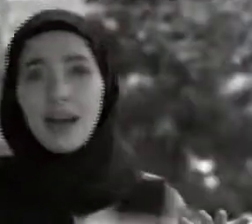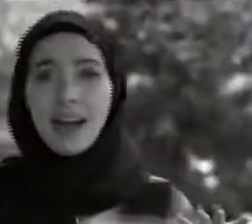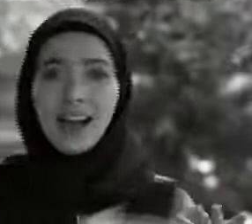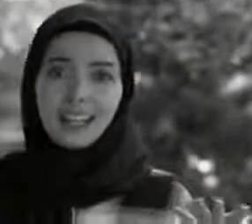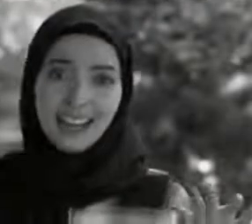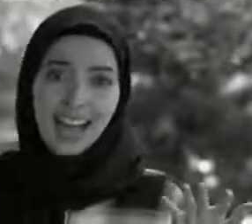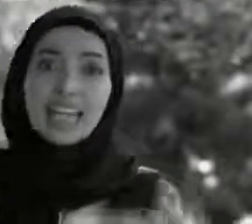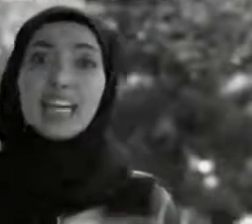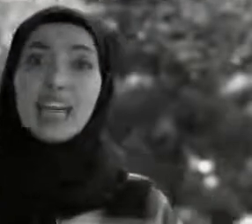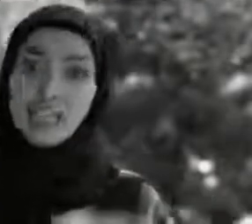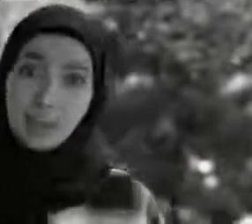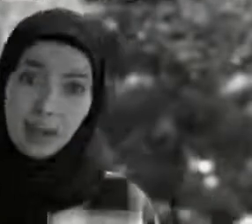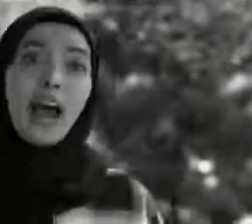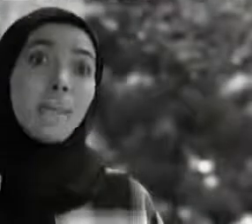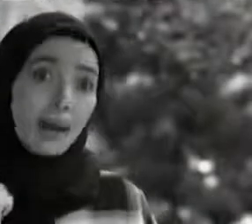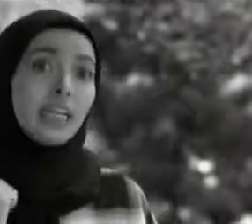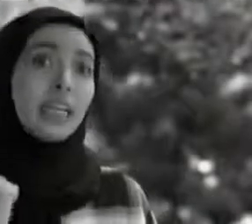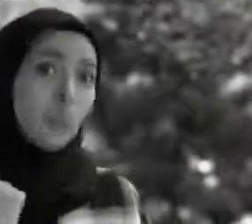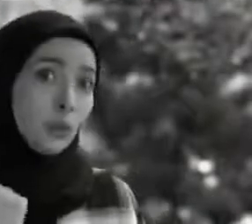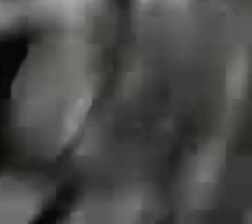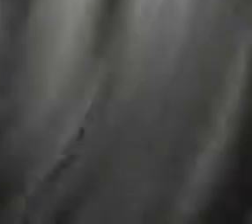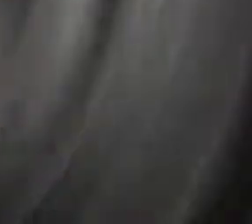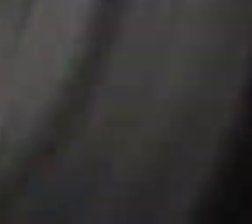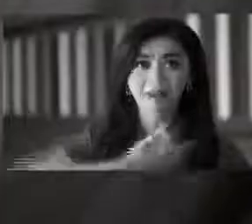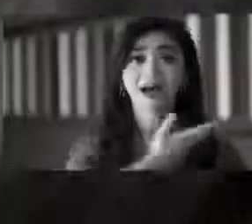hai hai hai